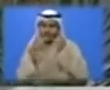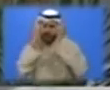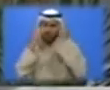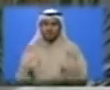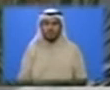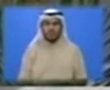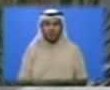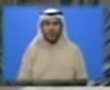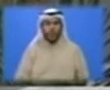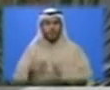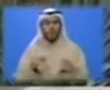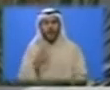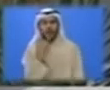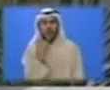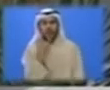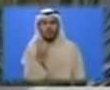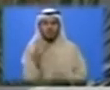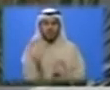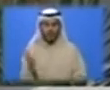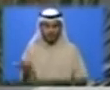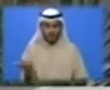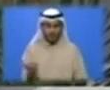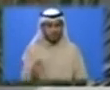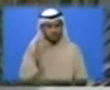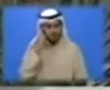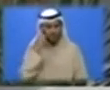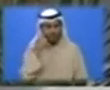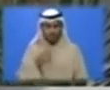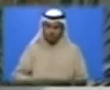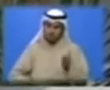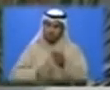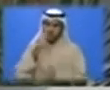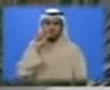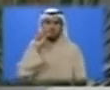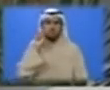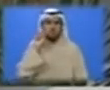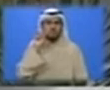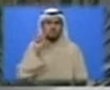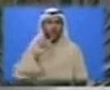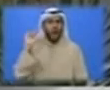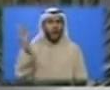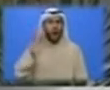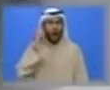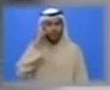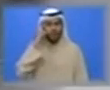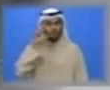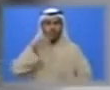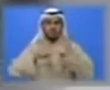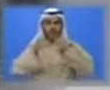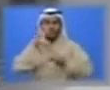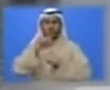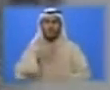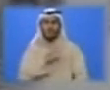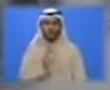طائرة بلغت مبيعاتها 10,000 وحدة، وهو ما يدل على جودة هذه الطائرة التي جلبت اهتمام كل شركات الطيران.